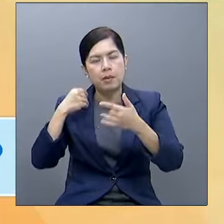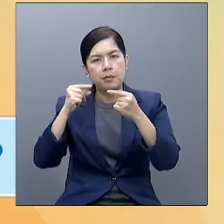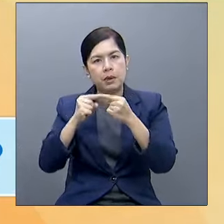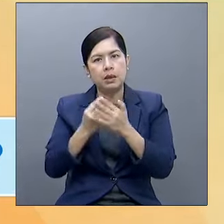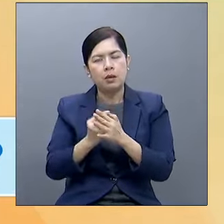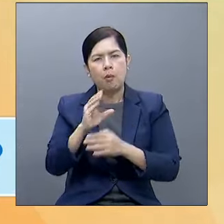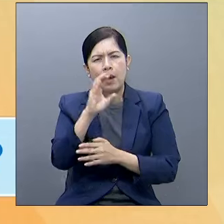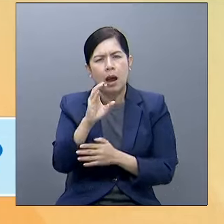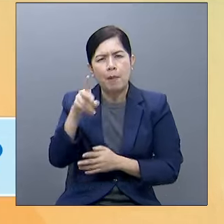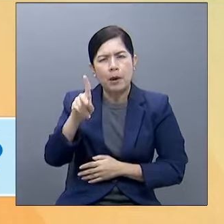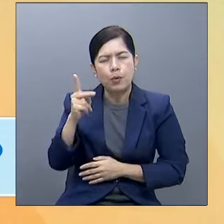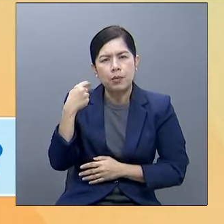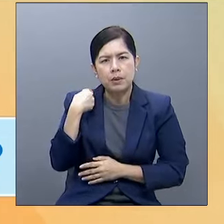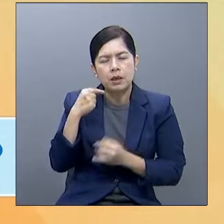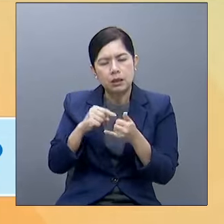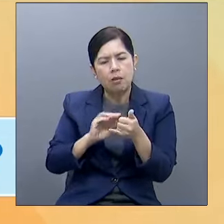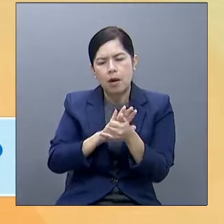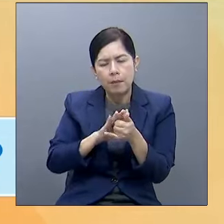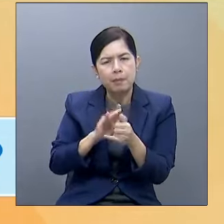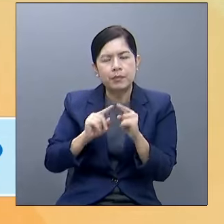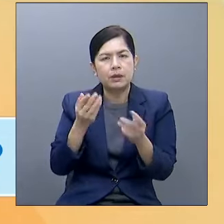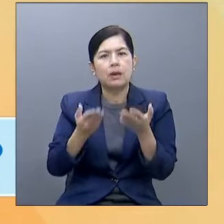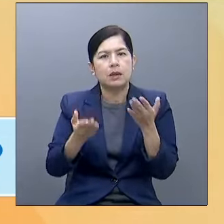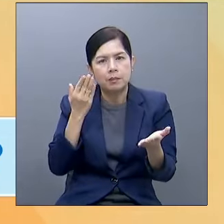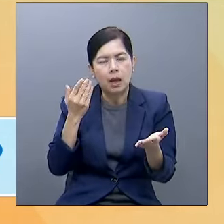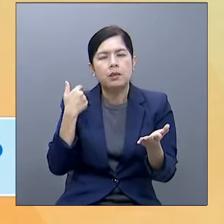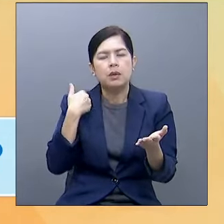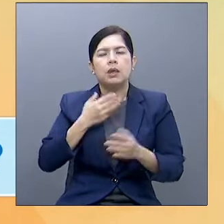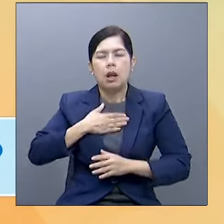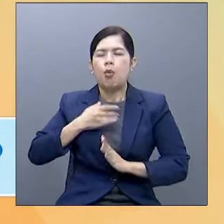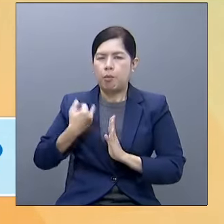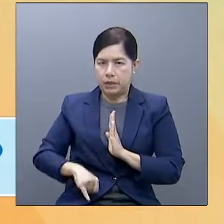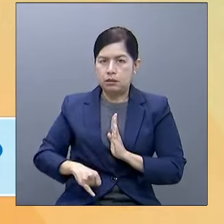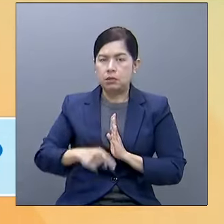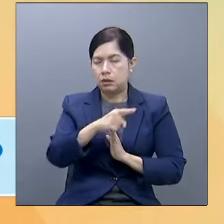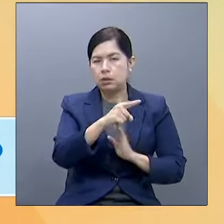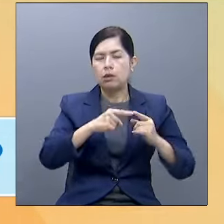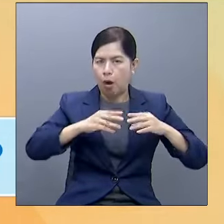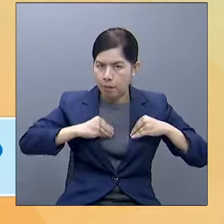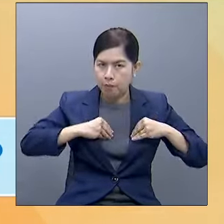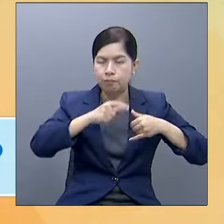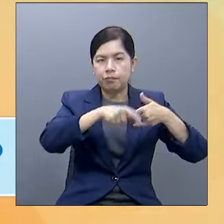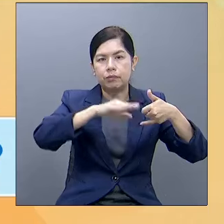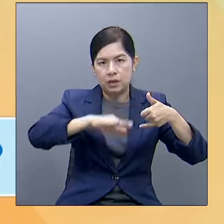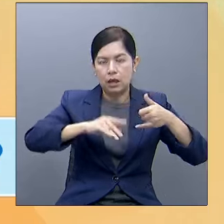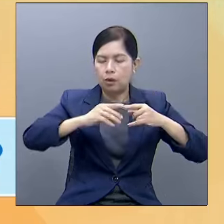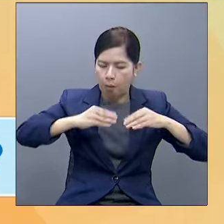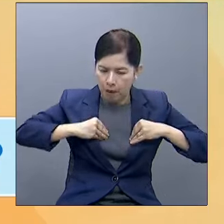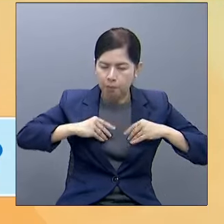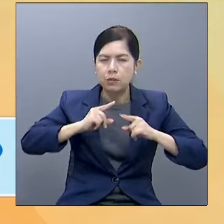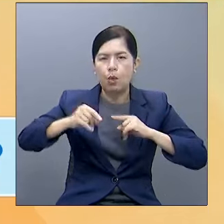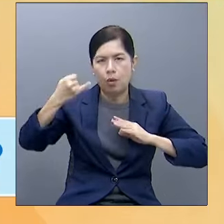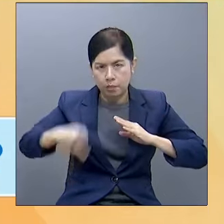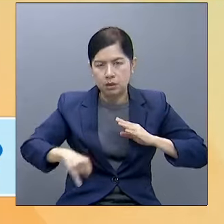ารต่อให้เด็กยอมนะก็ผิดอยู่ดีเพราะฉะนั้นเนี่ยอันเนี้ย3กรณีเลยและง่ายๆ1ถ้